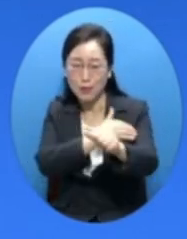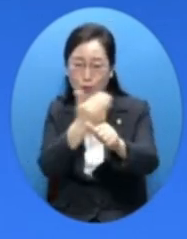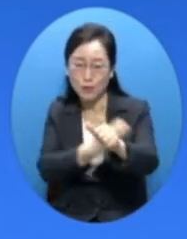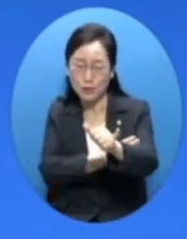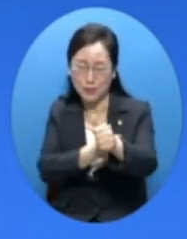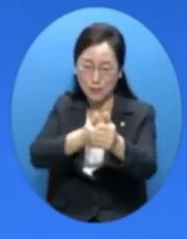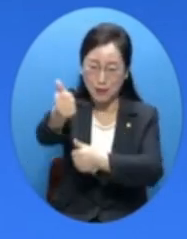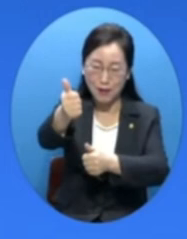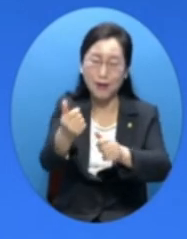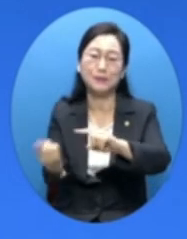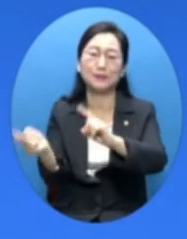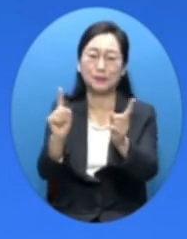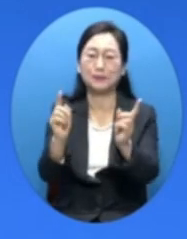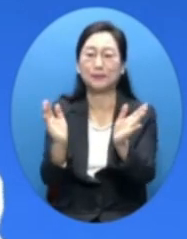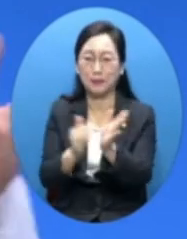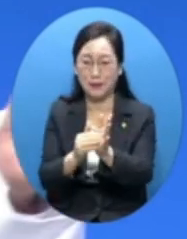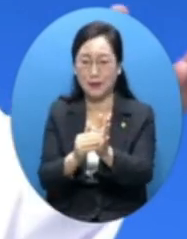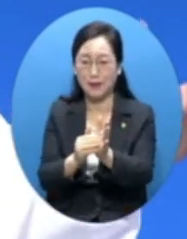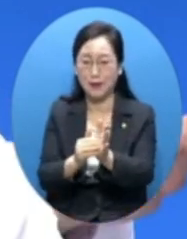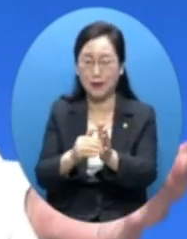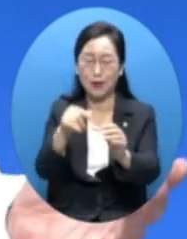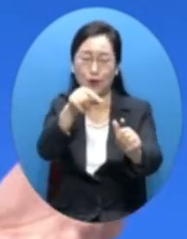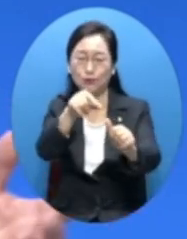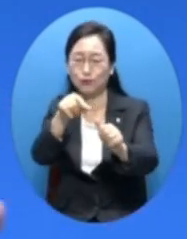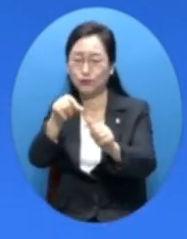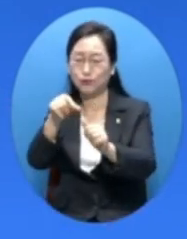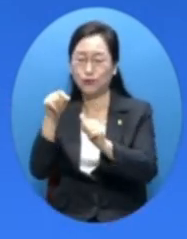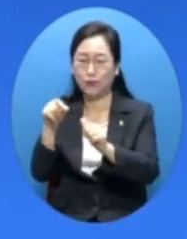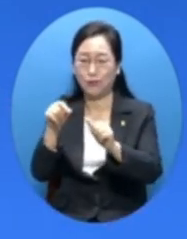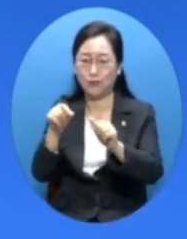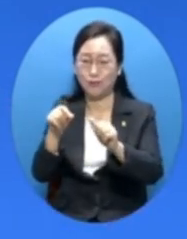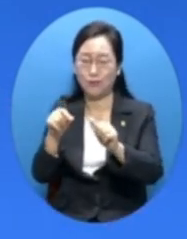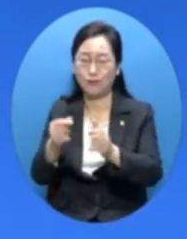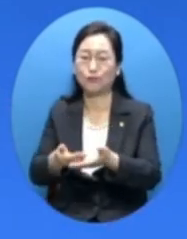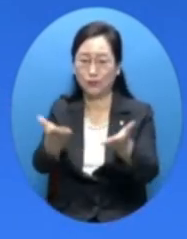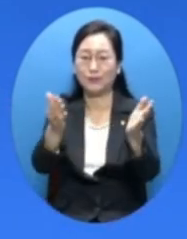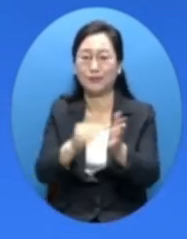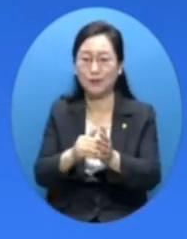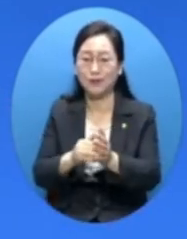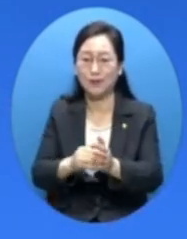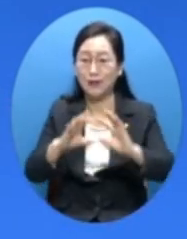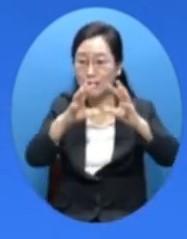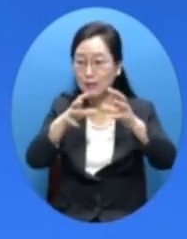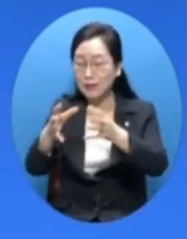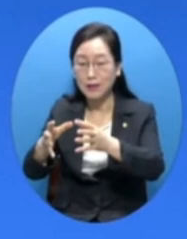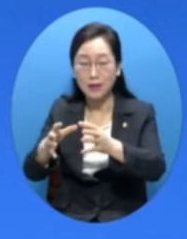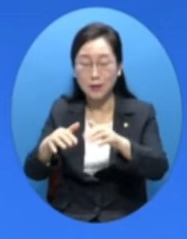부활하셔서 우리에게 구원의 문을 활짝 열어주셨습니다. 세상 모든 사람들은